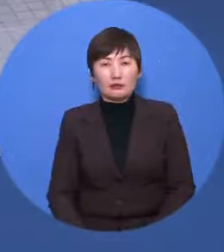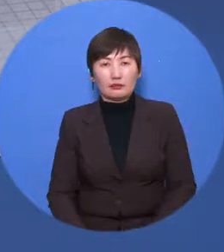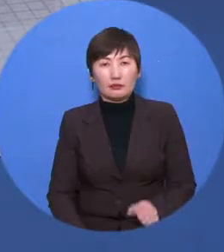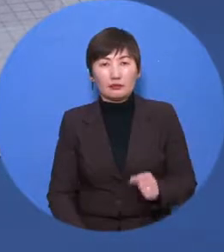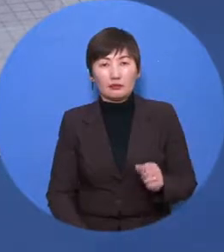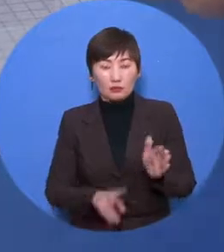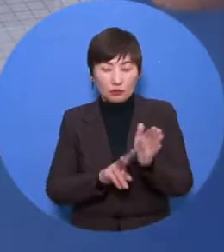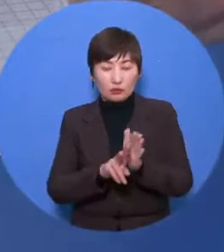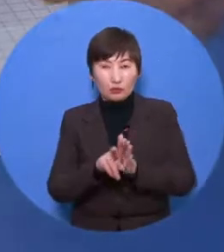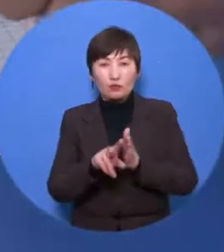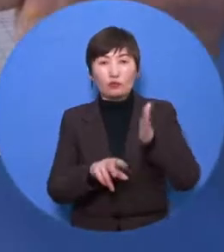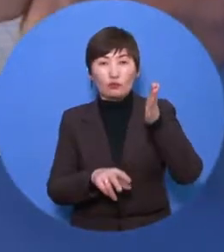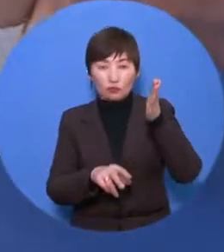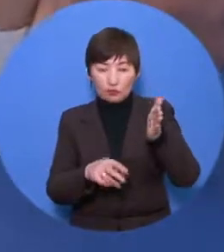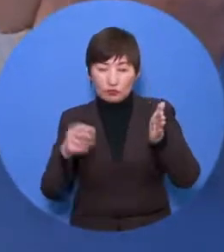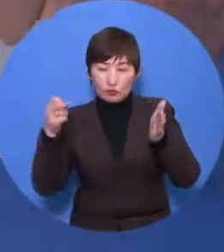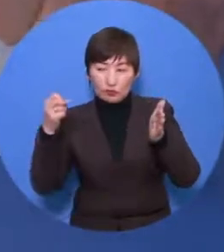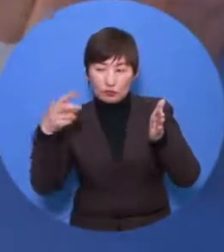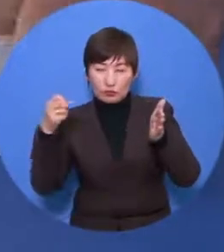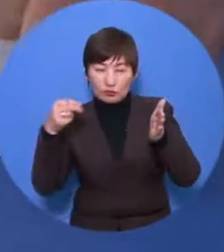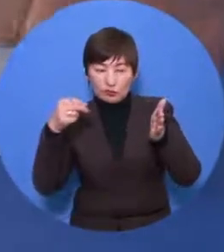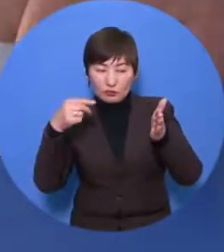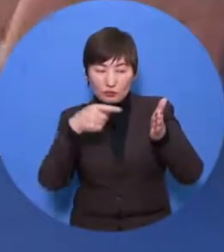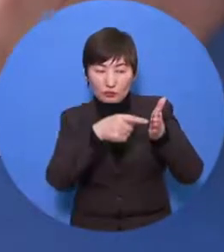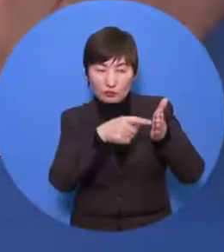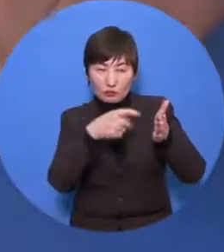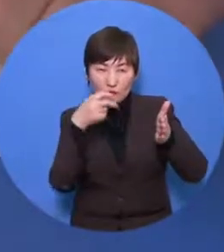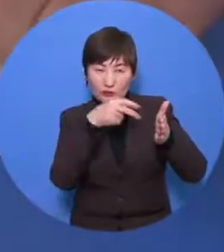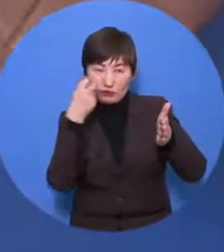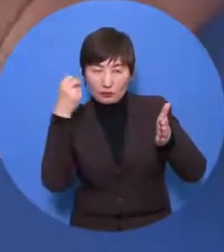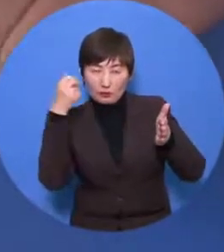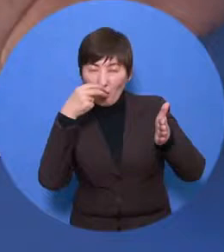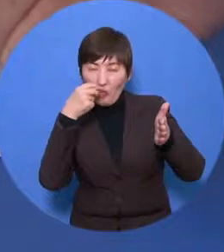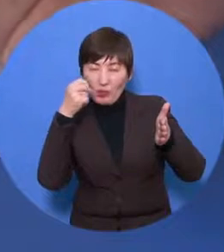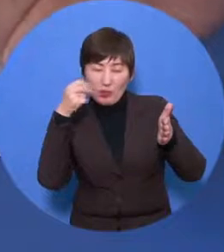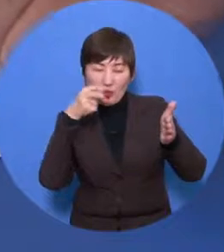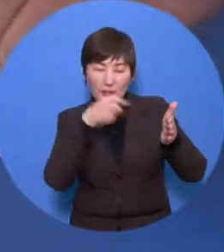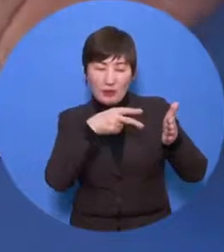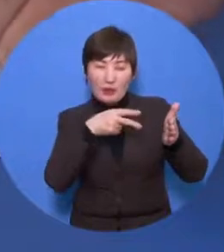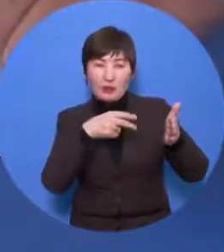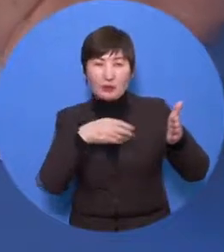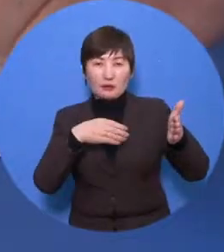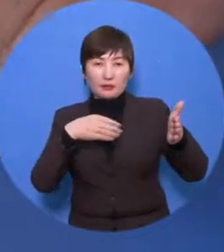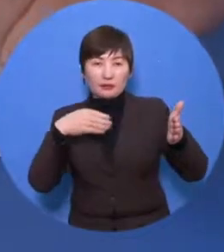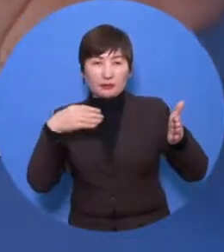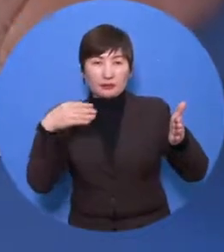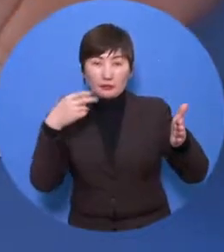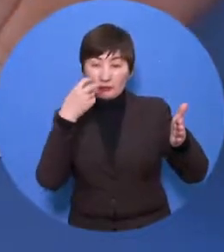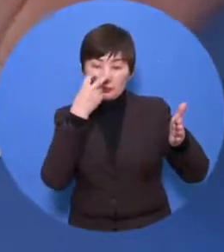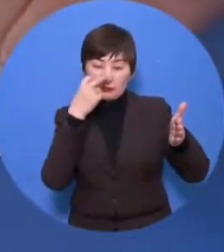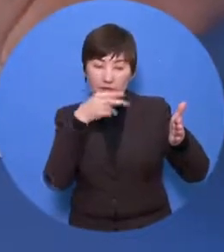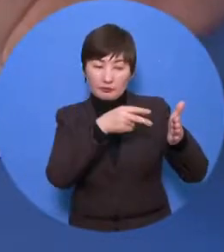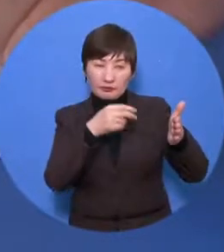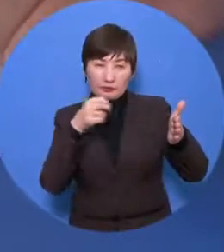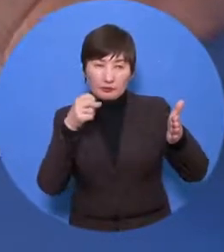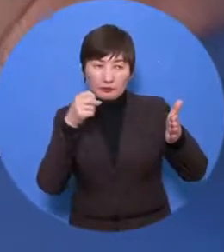За үсгүүрээ аваад толины тэр цэгийг чиглүүлэн лазерыг тусгая. За лазраа